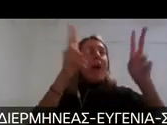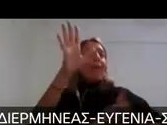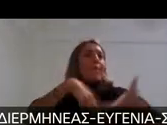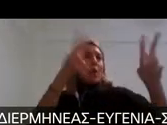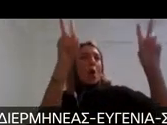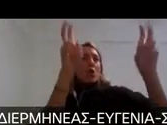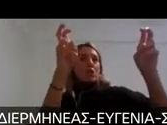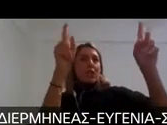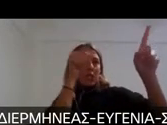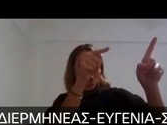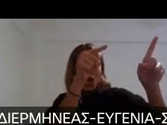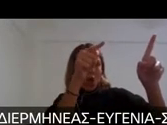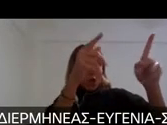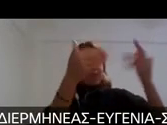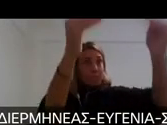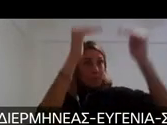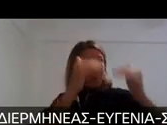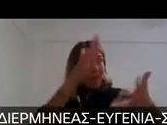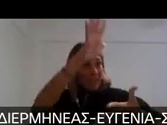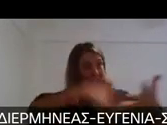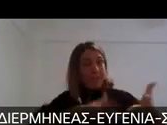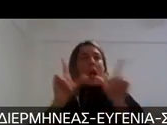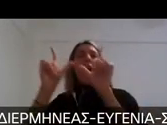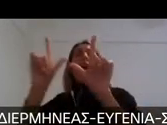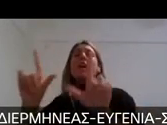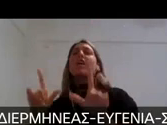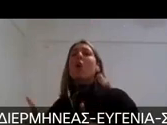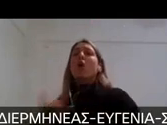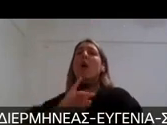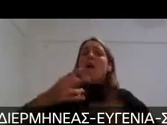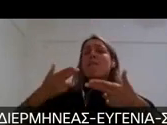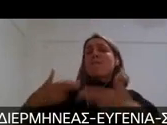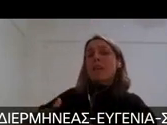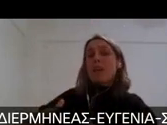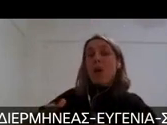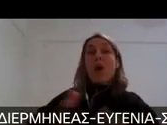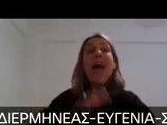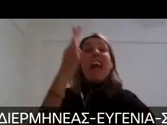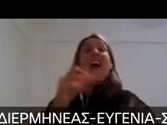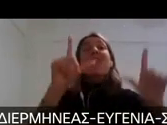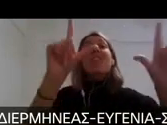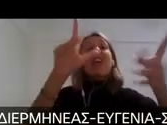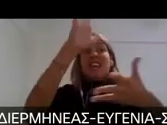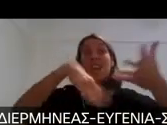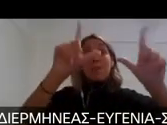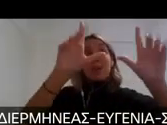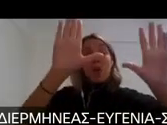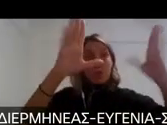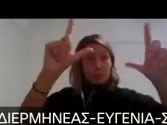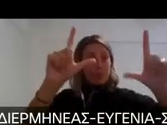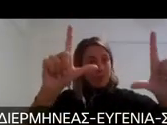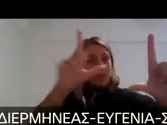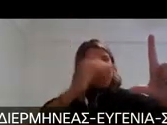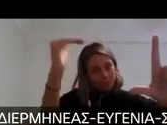κειμένου, το γραπτό κείμενο μαζί με τις συνοδευτικές εικόνες ή και το βίντεο. Κάτω από κάθε κείμενο έχουμε μια σχάρα, έναν